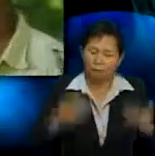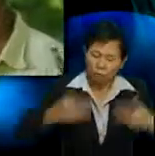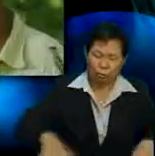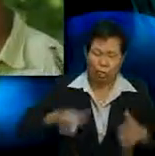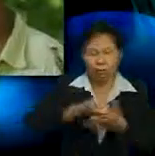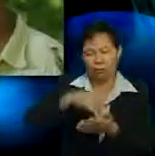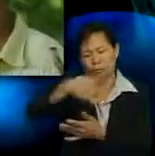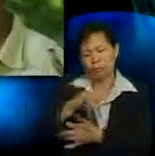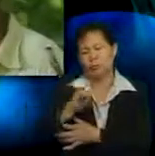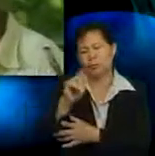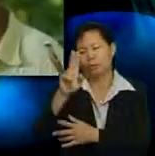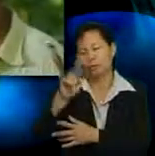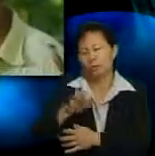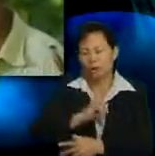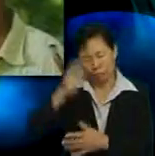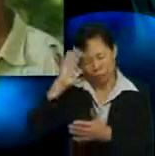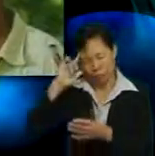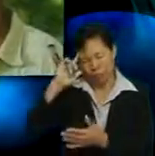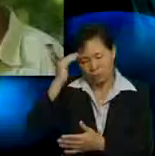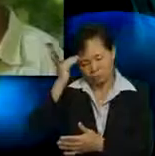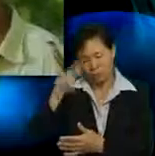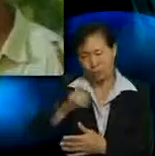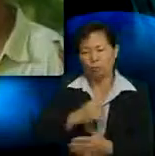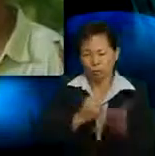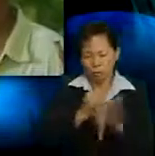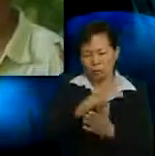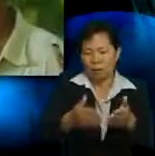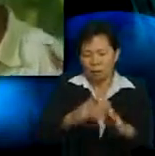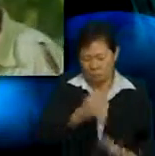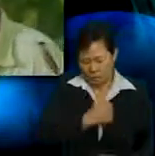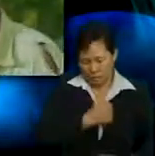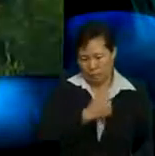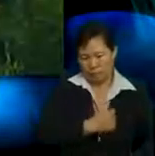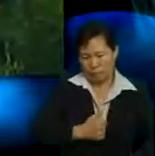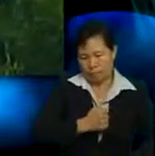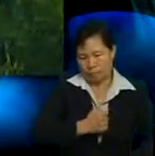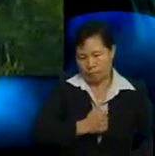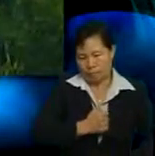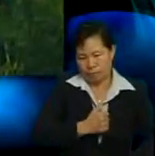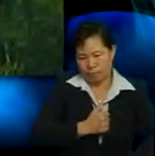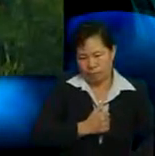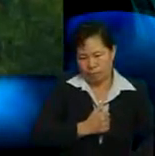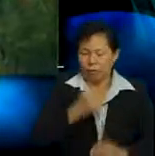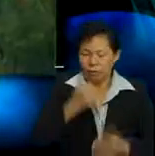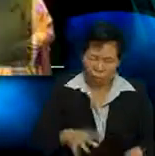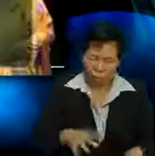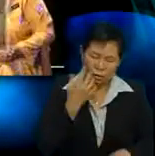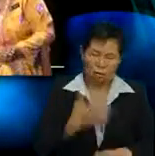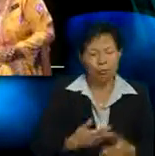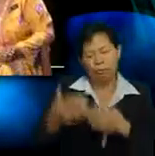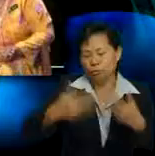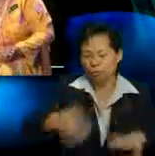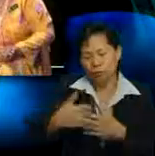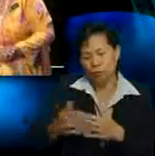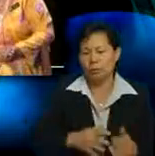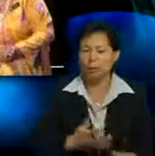Sudahlah tu, Piton. Aku tahu kamu ikhlas dan minta maaf. Aku dengar tadi kamu sudah insaf. Sudahlah tu. Marilah kita balik.